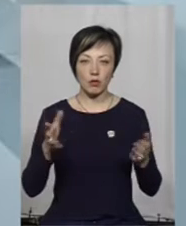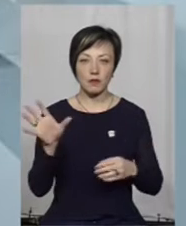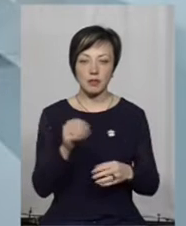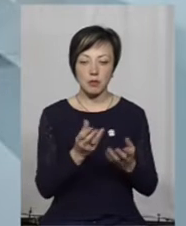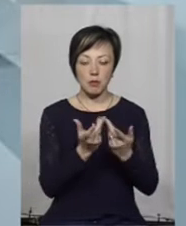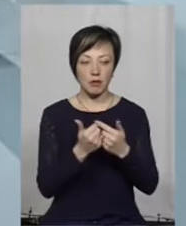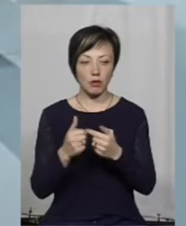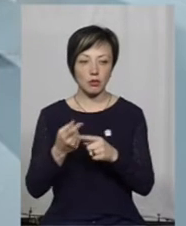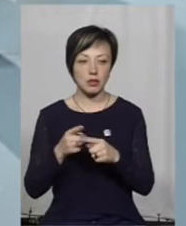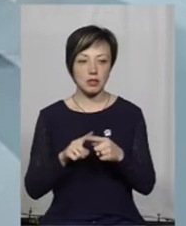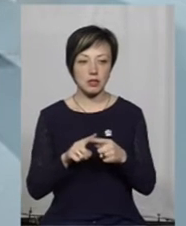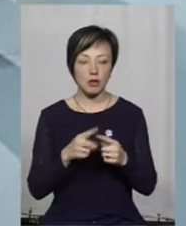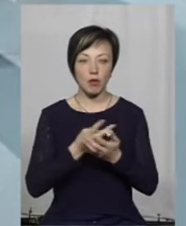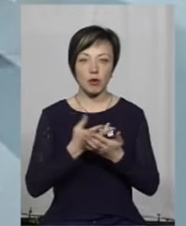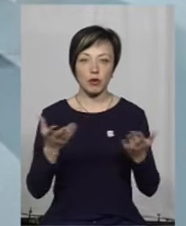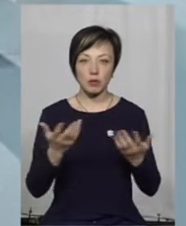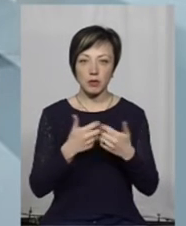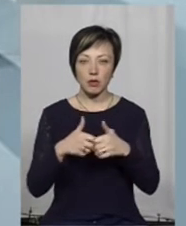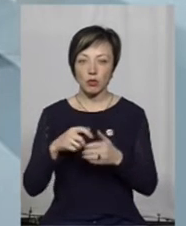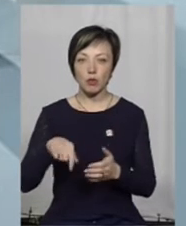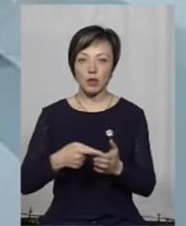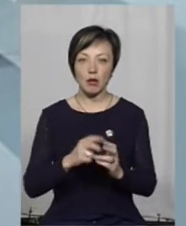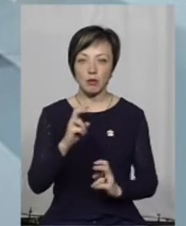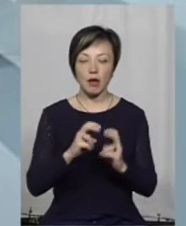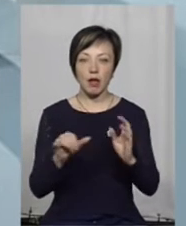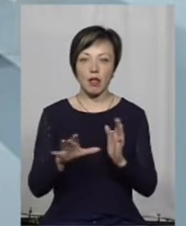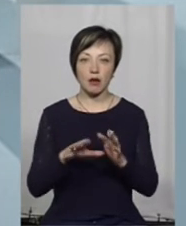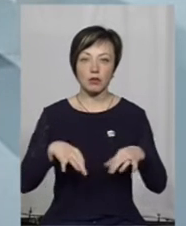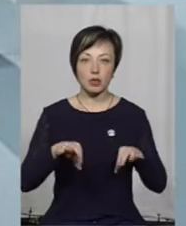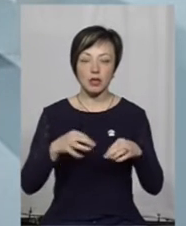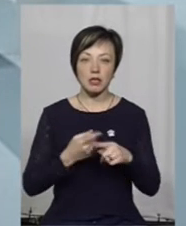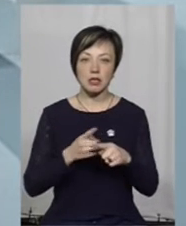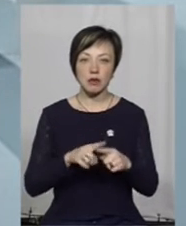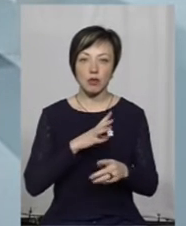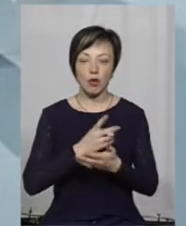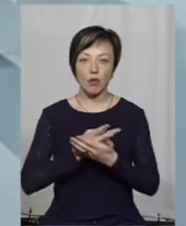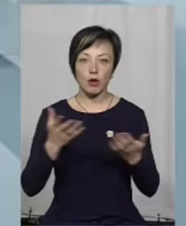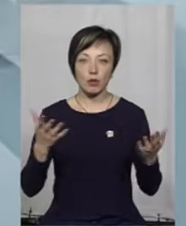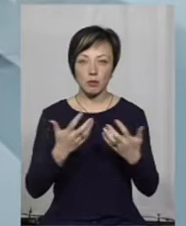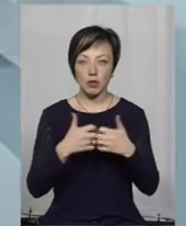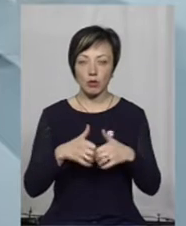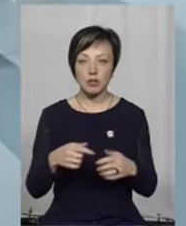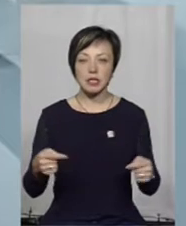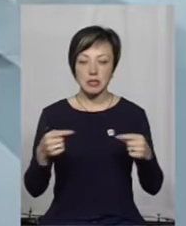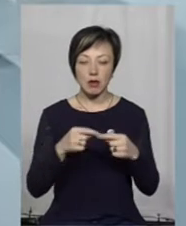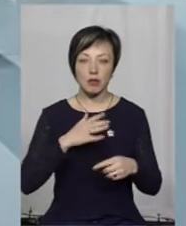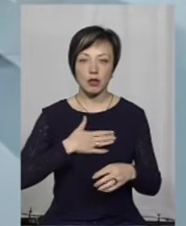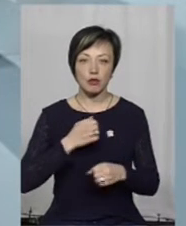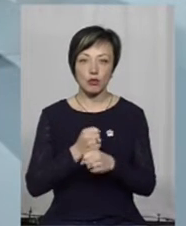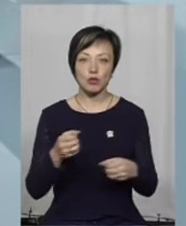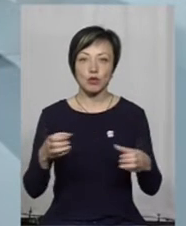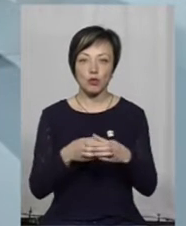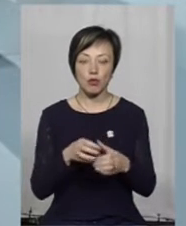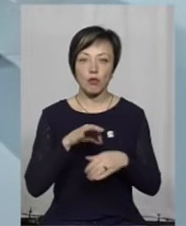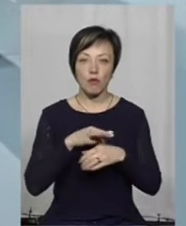всі підрахунки. Це були оприлюднені підрахунки комунального підприємства «Електротранс». Це були оприлюднені підрахунки саме нашої робочої групи,